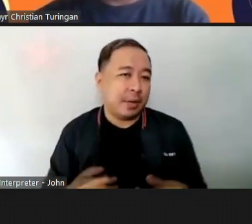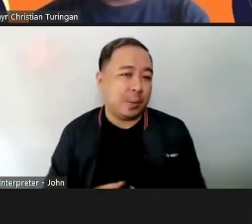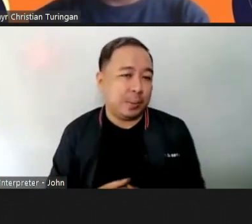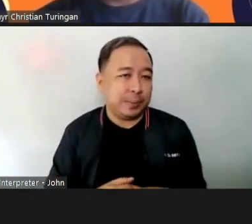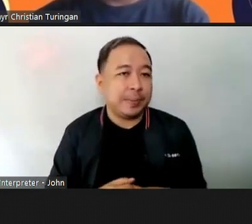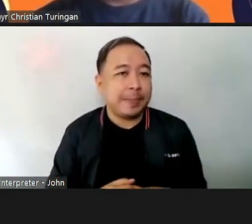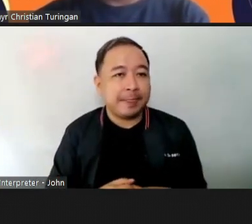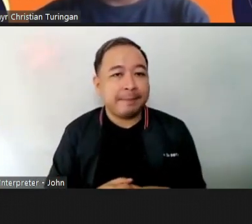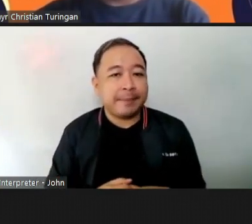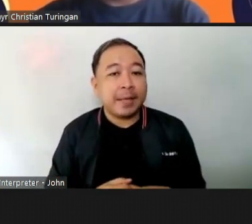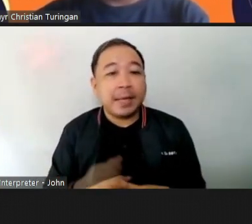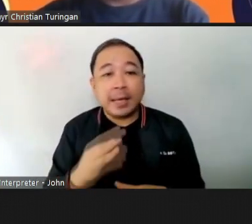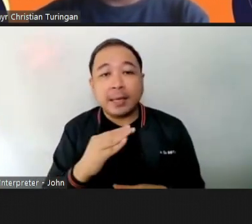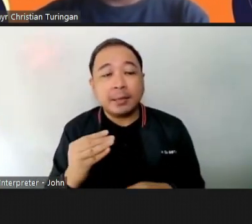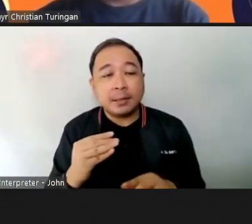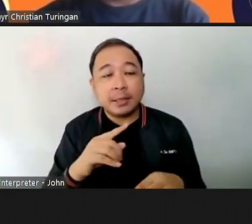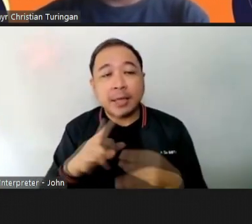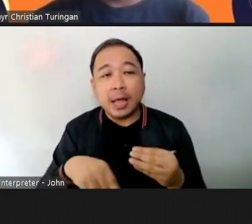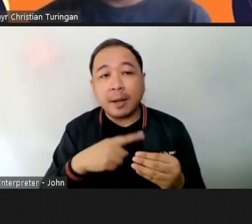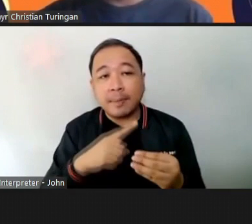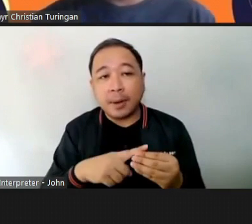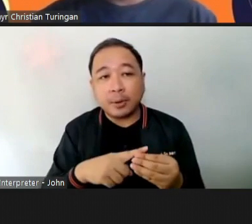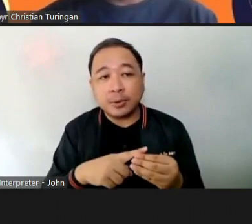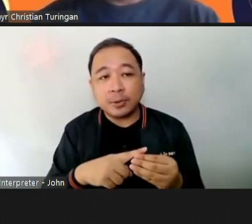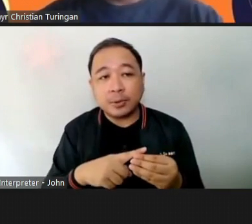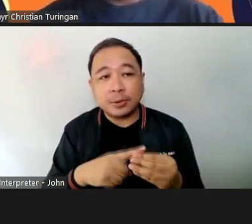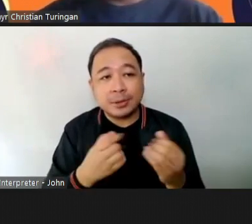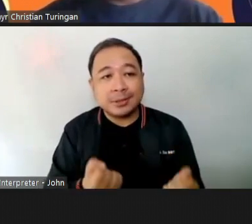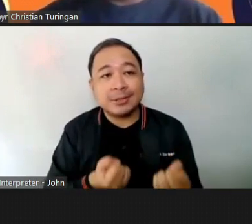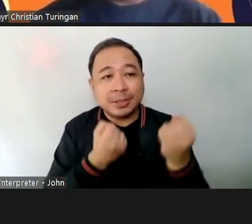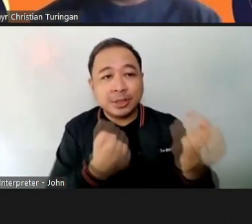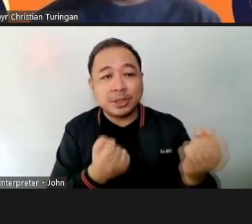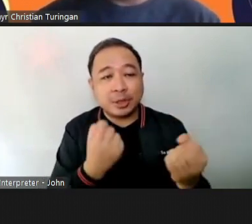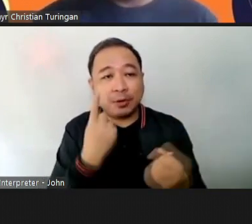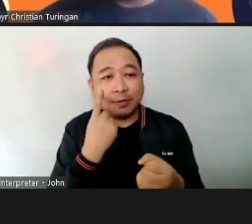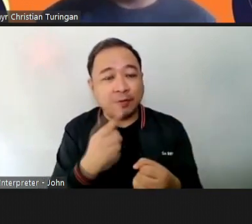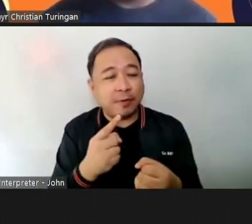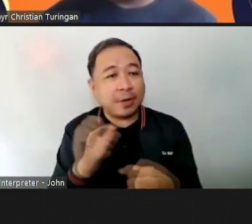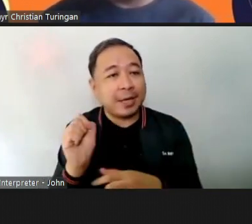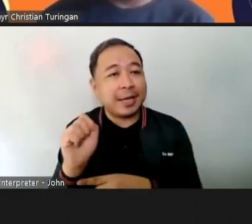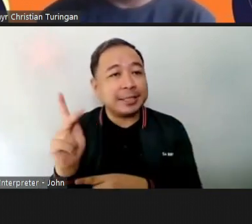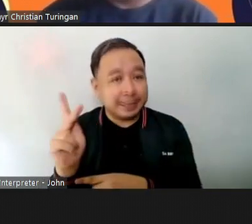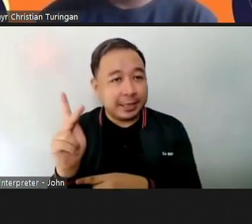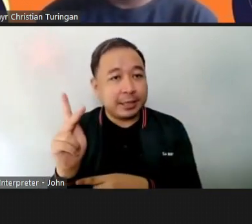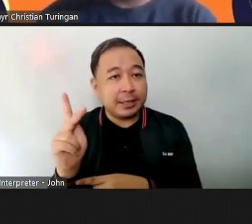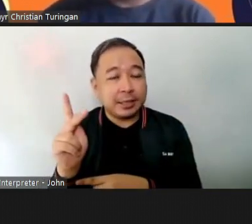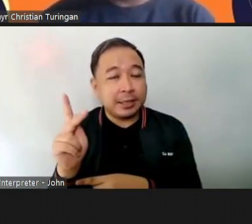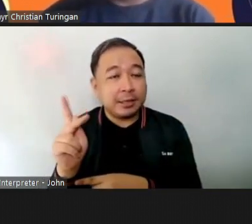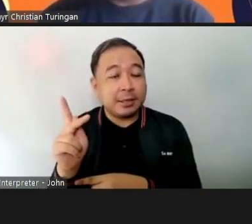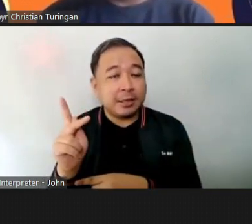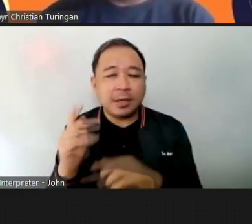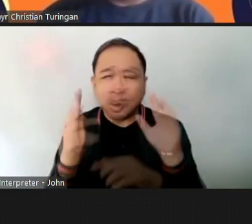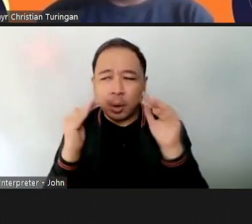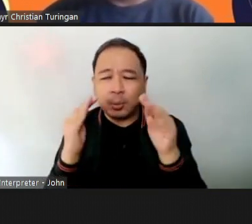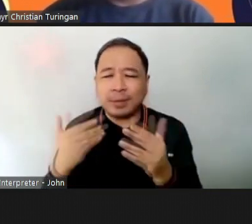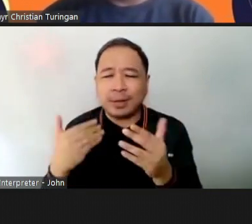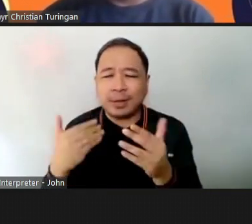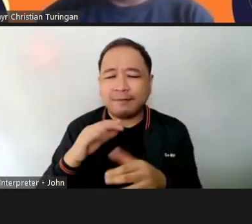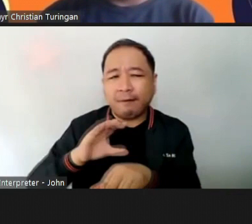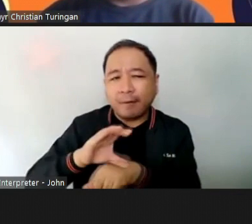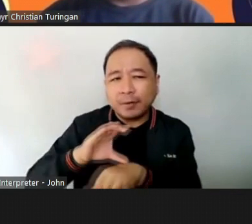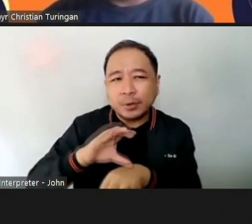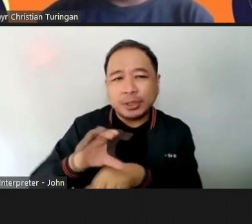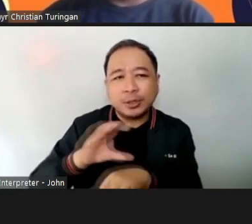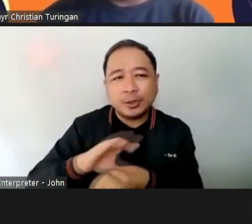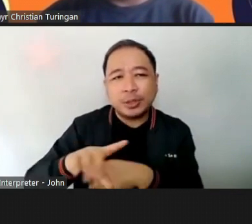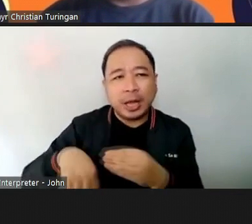and pagdating naman po suggestion ko din lang po sa ating mga SK dyan, magkaroon po tayo ng consultation regarding sa mga issues